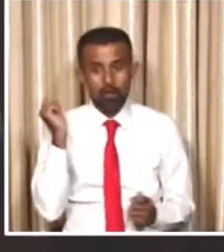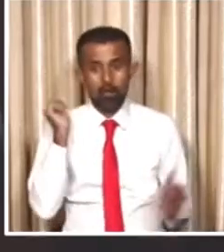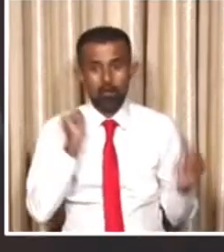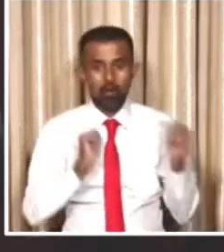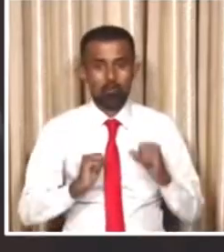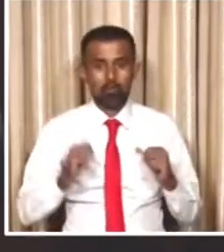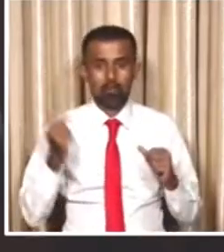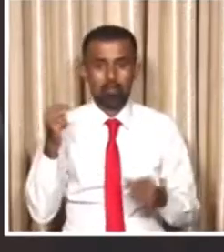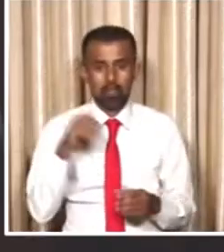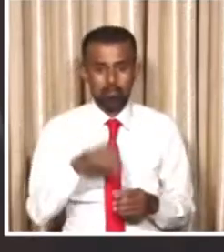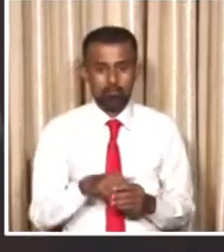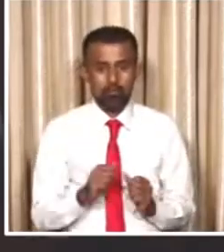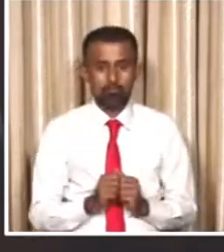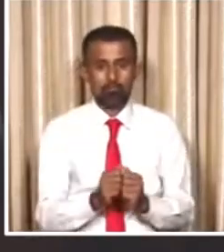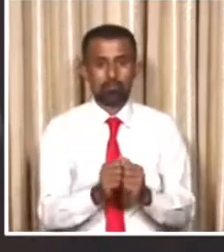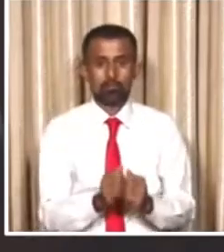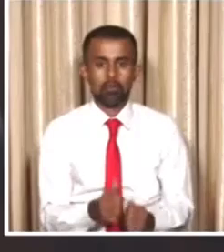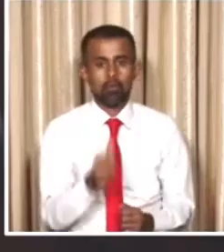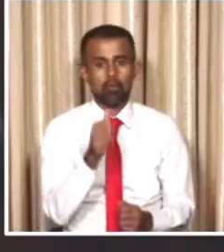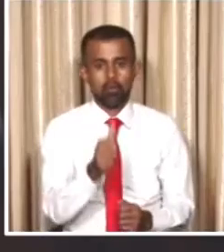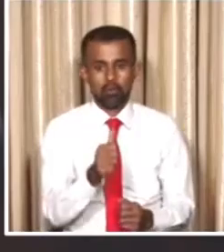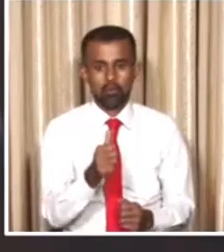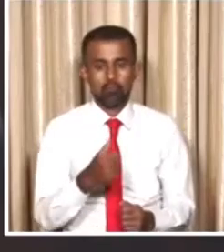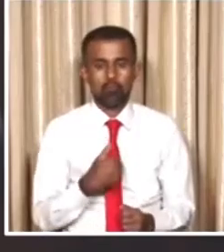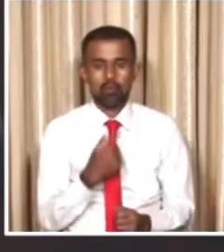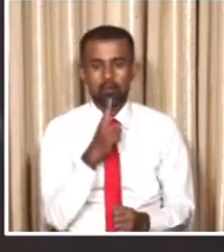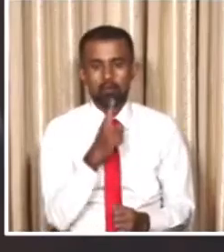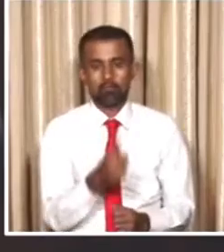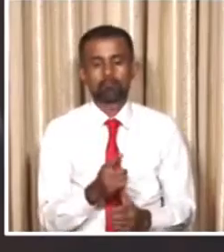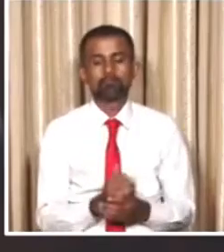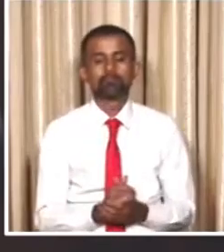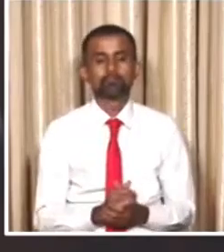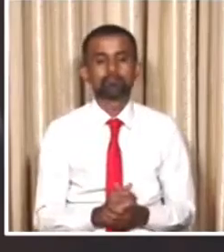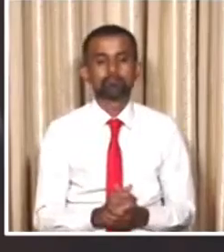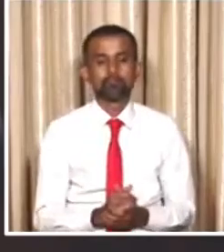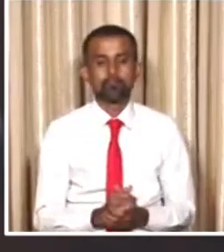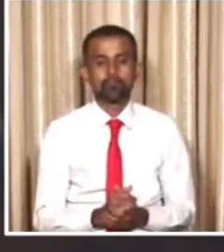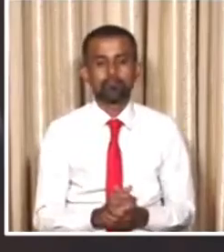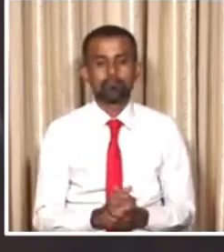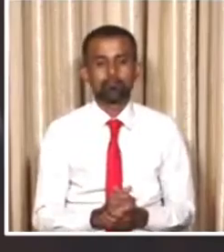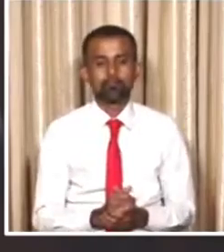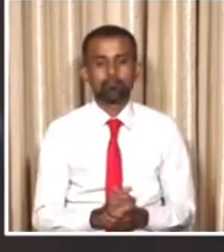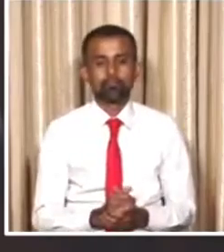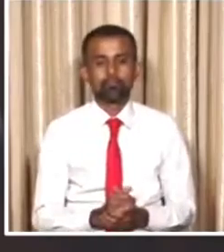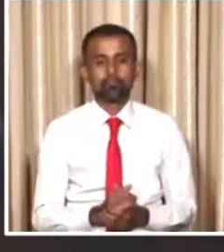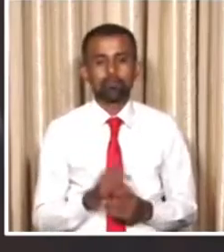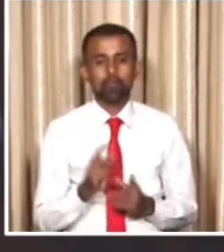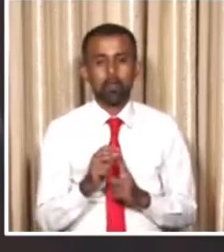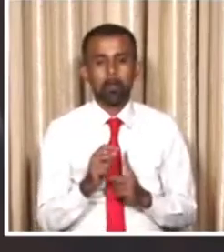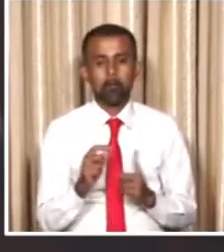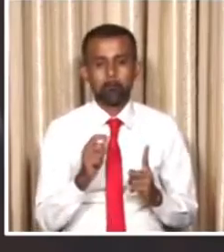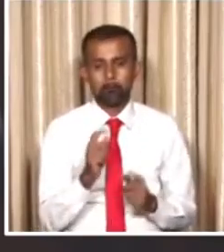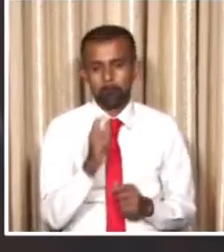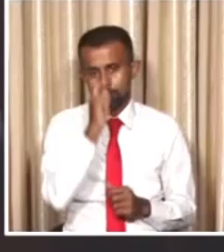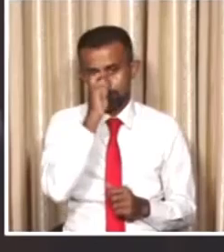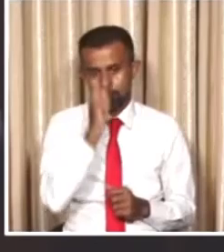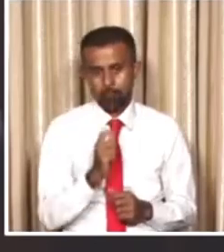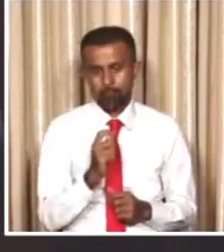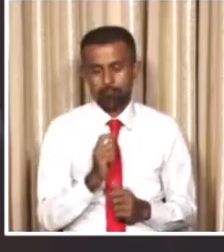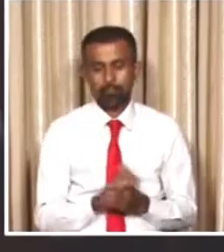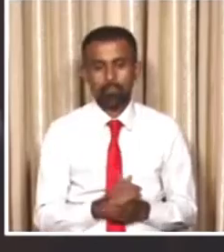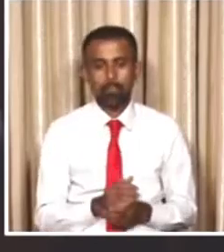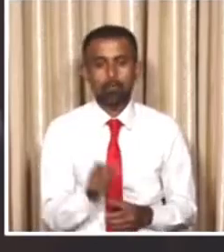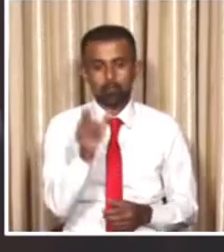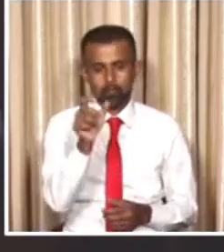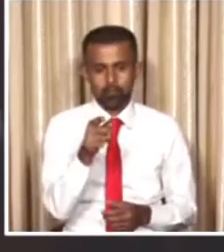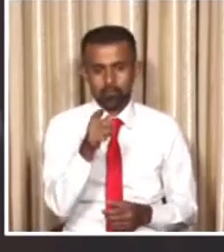ඇවිල්ලා ඒ කටයුත්ත කරා නම් හොඳයි කියන එක මම මේ අවස්ථාවේදී අපි කියන්න ඕනේ. ඉතින් ඒකම ගරු මූලාසනයේ මන්ත්‍රීතුමනි,